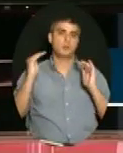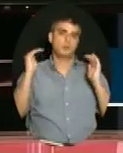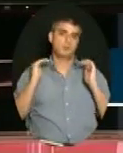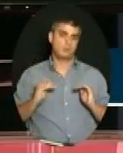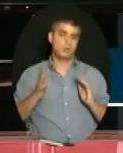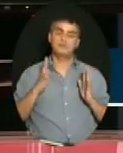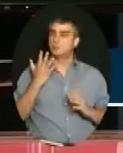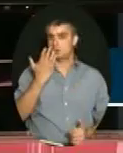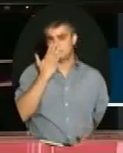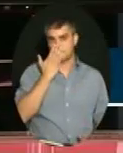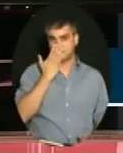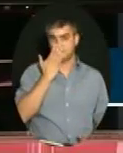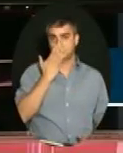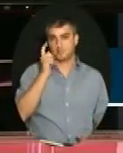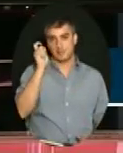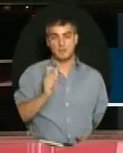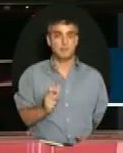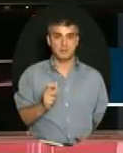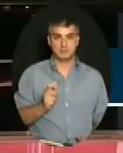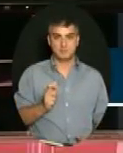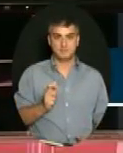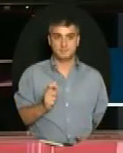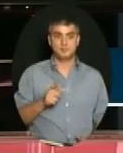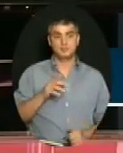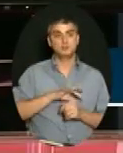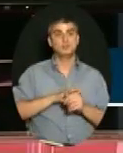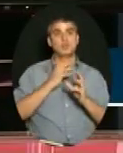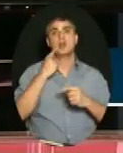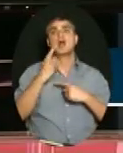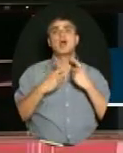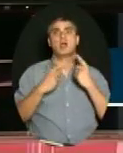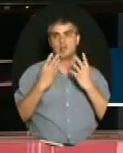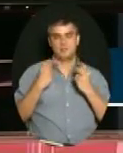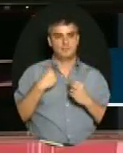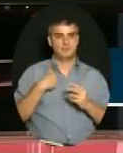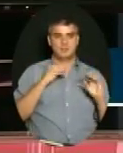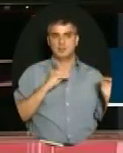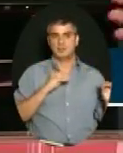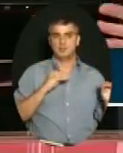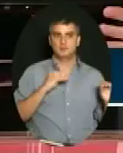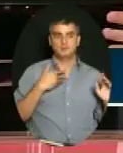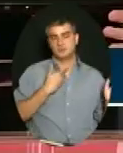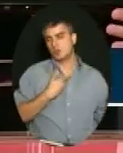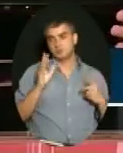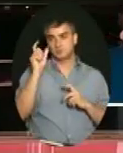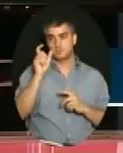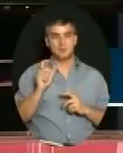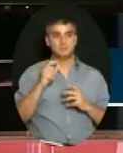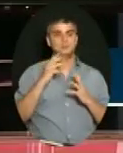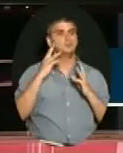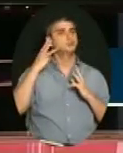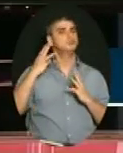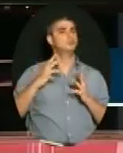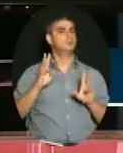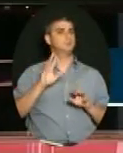נמוכה ומאוד מאכזבת לבן אדם שהנהיג כל כך הרבה, ואני עוזבת את המונחים השקספירים